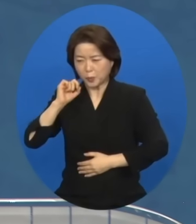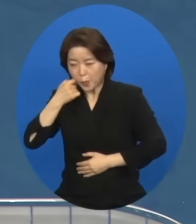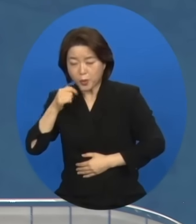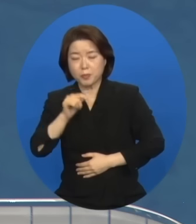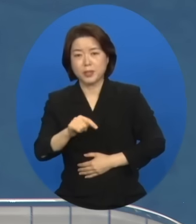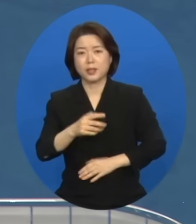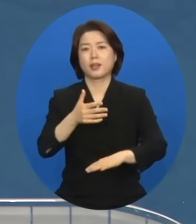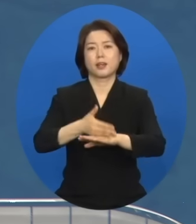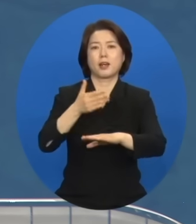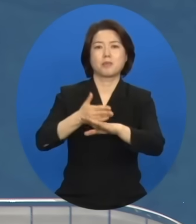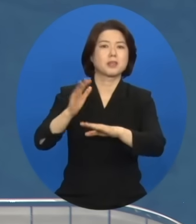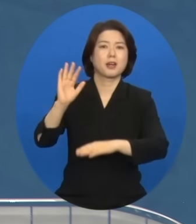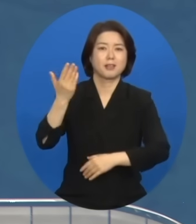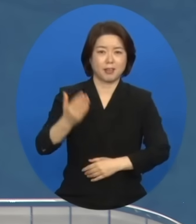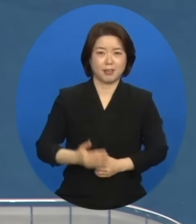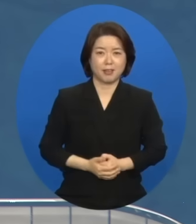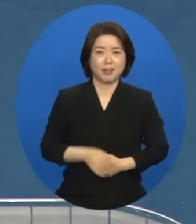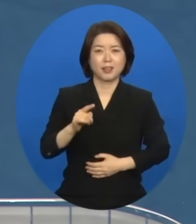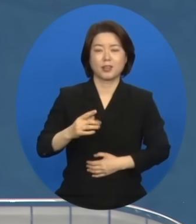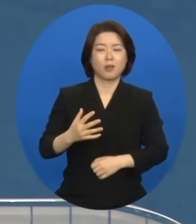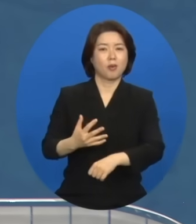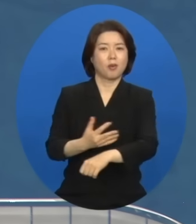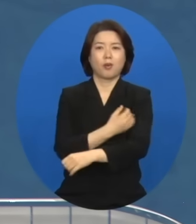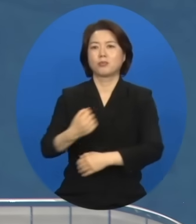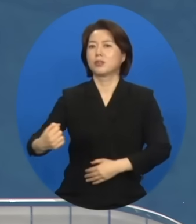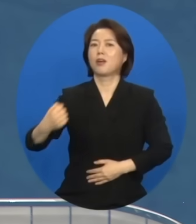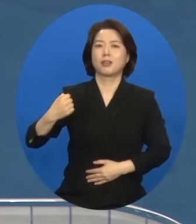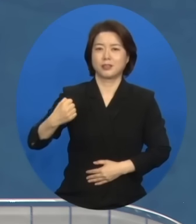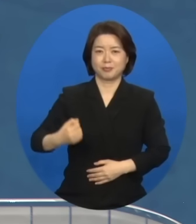감사해요. 이건 엄청난 능력이죠.